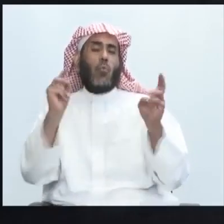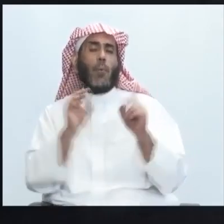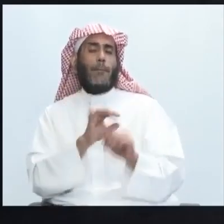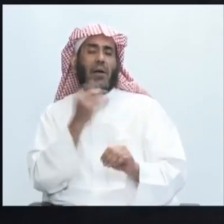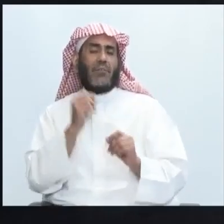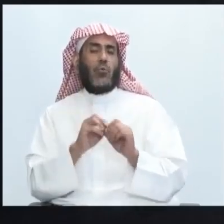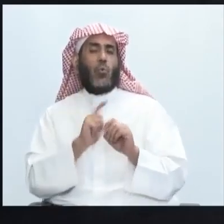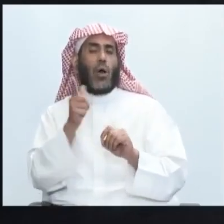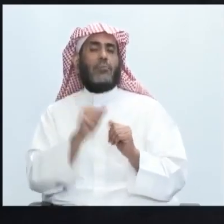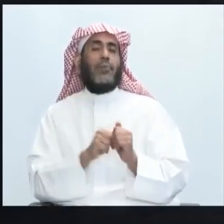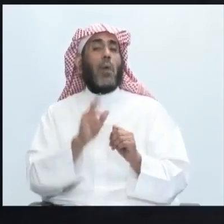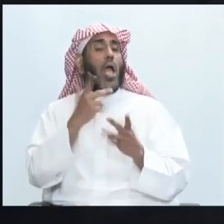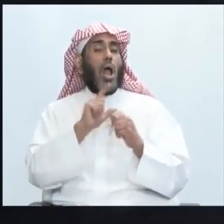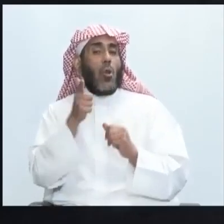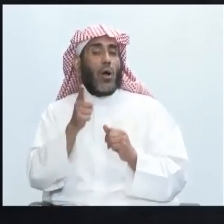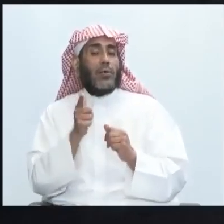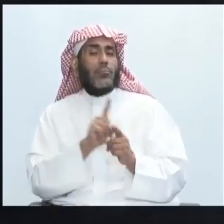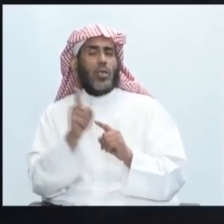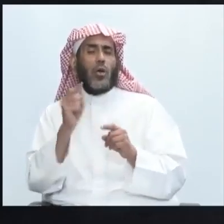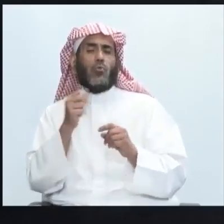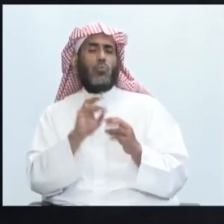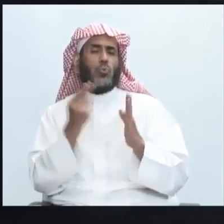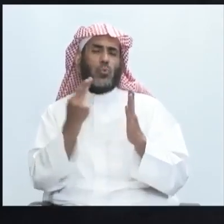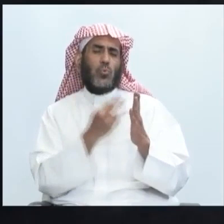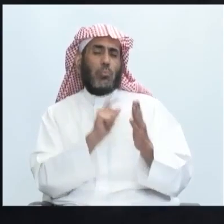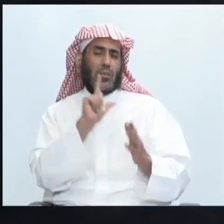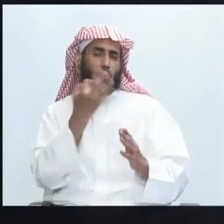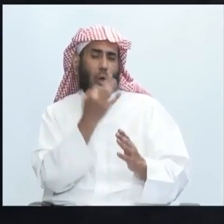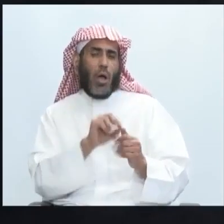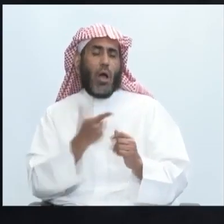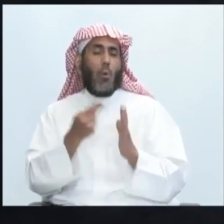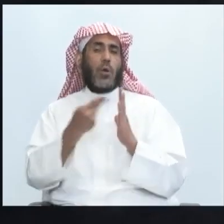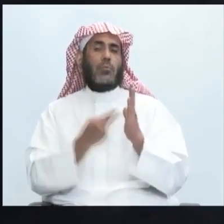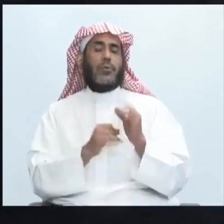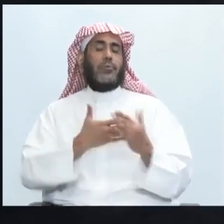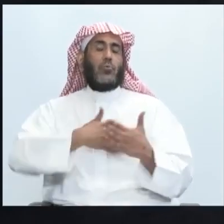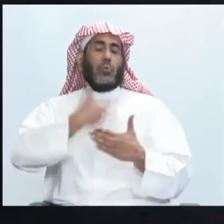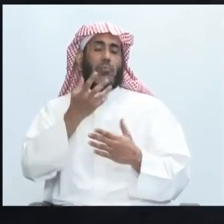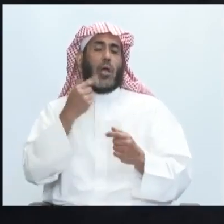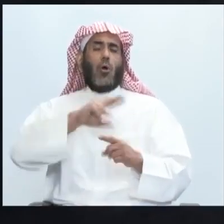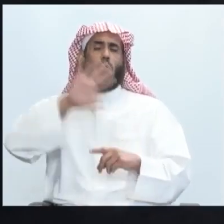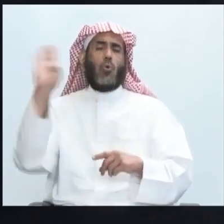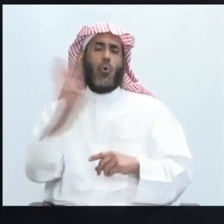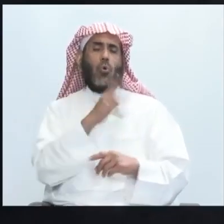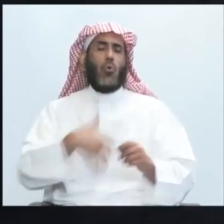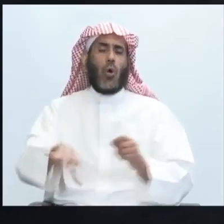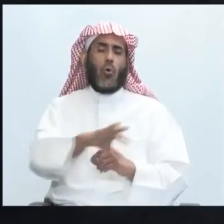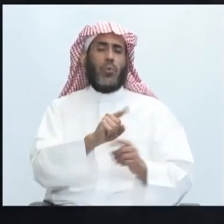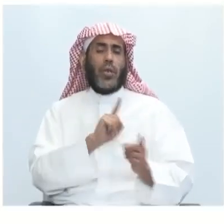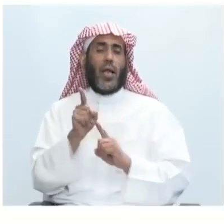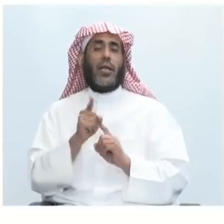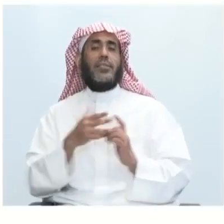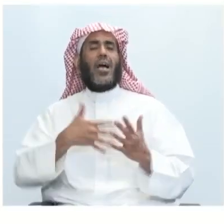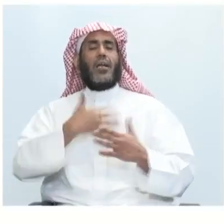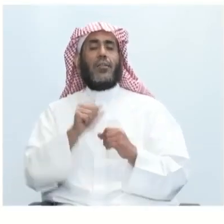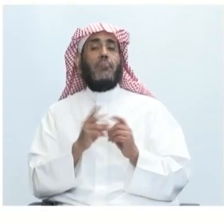اللغه التعريف باللغه ما هي اللغه هي رموز منطوقه او ومكتوبه يعبر بها كل قوم عن اغراضه طيب لاحظ معي هنا